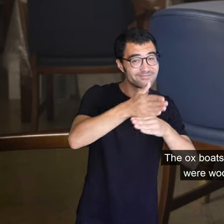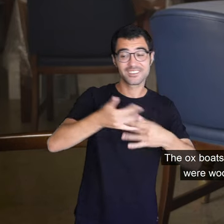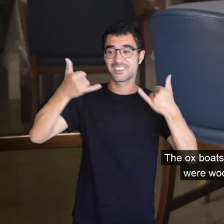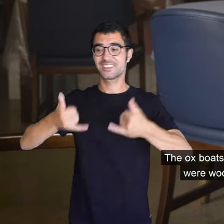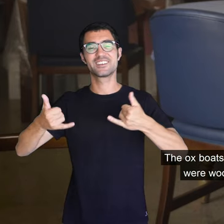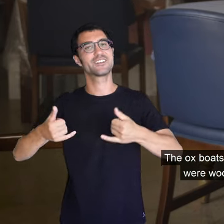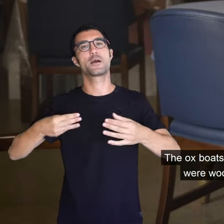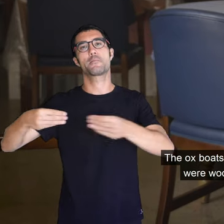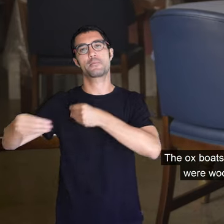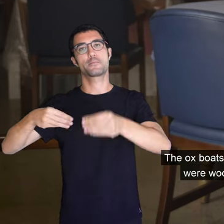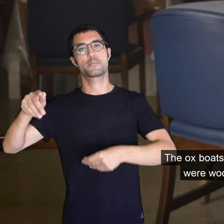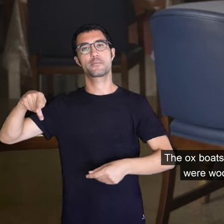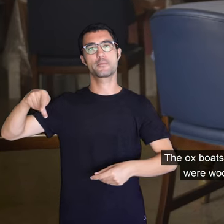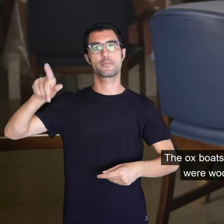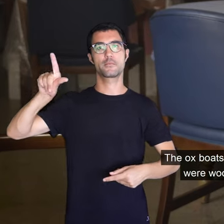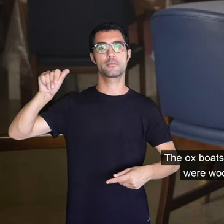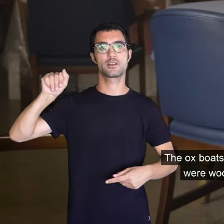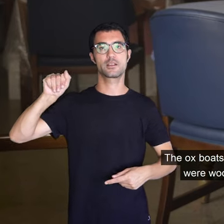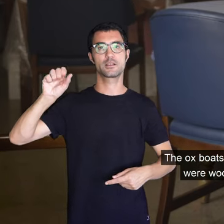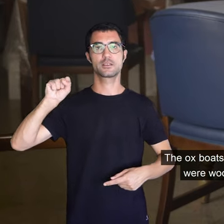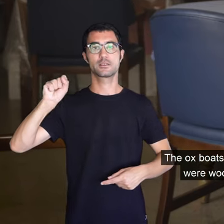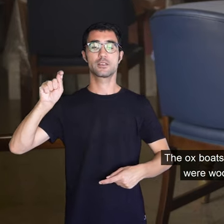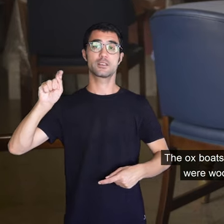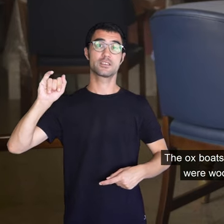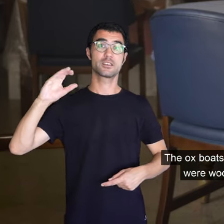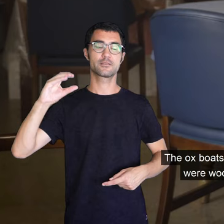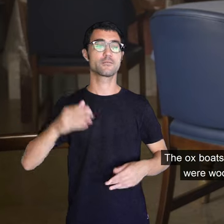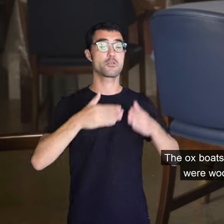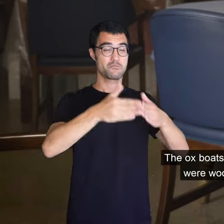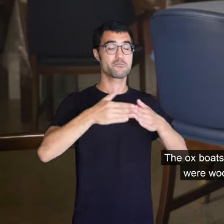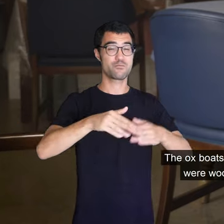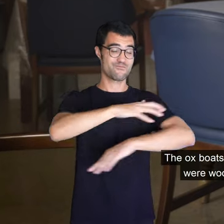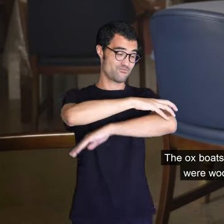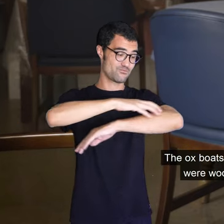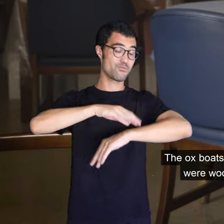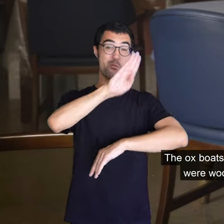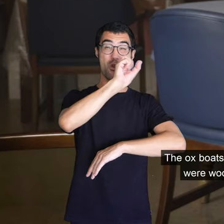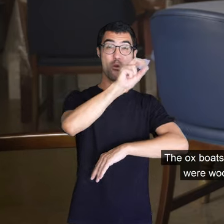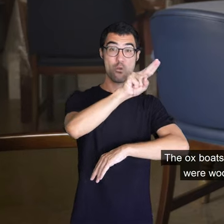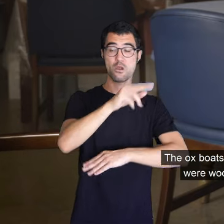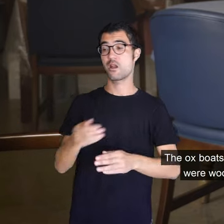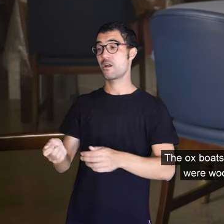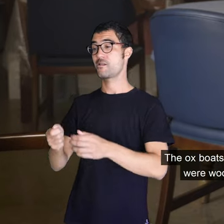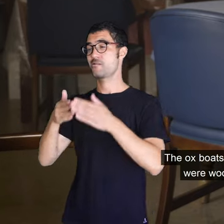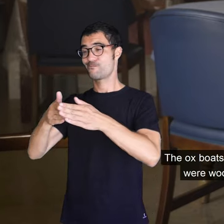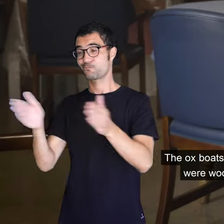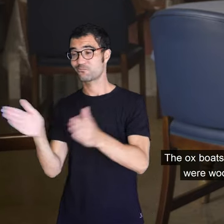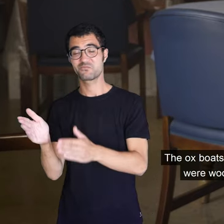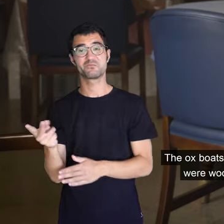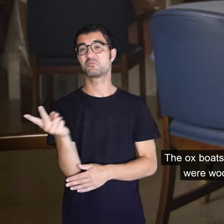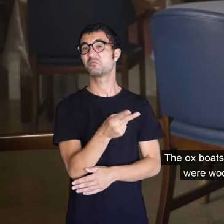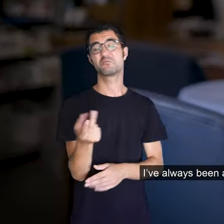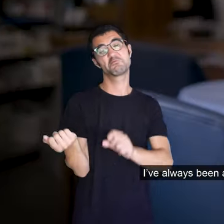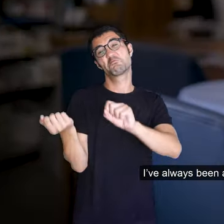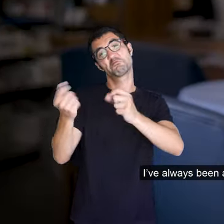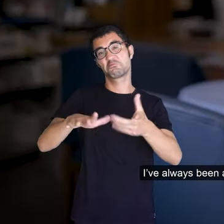madera. Però la pesca de bou i la pesca petita, poco más o menos el